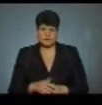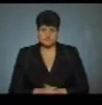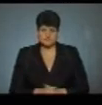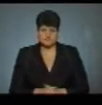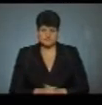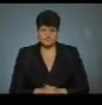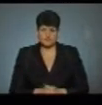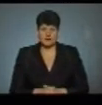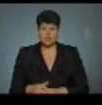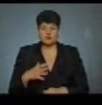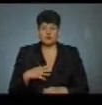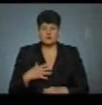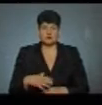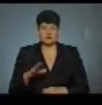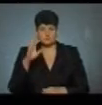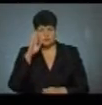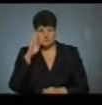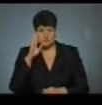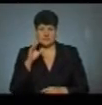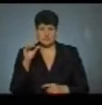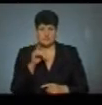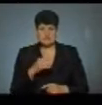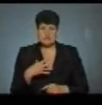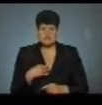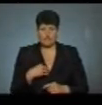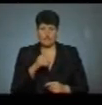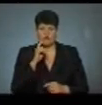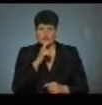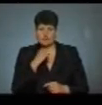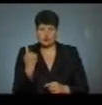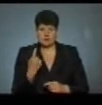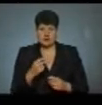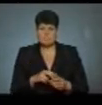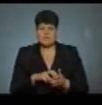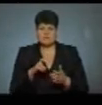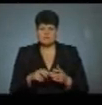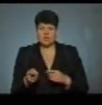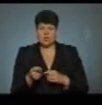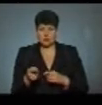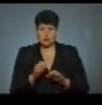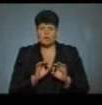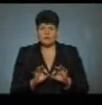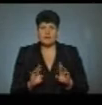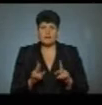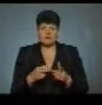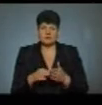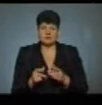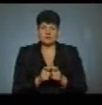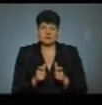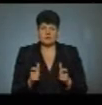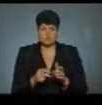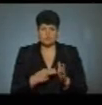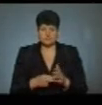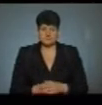На пероні очікує Олег Дудук. Чоловік їде зі Львова на Вінниччину із пересадкою у Тернополі. Розповідає, як придбав квиток на